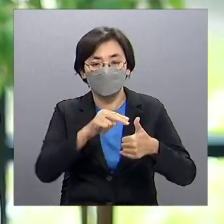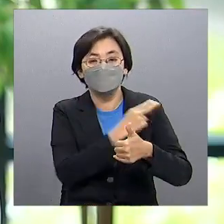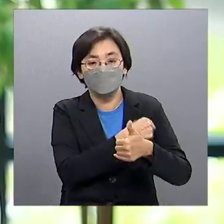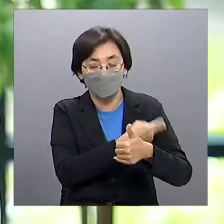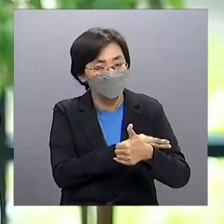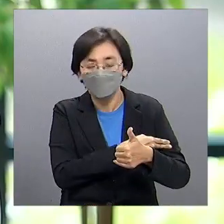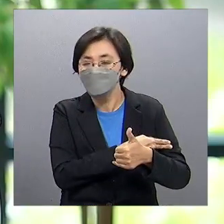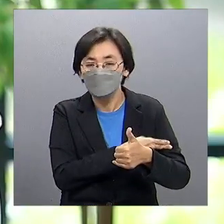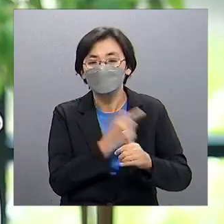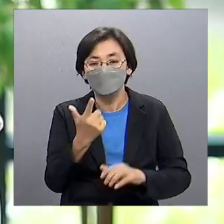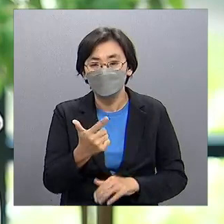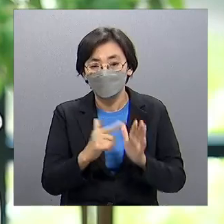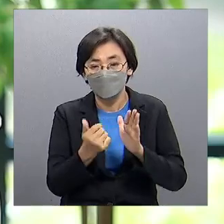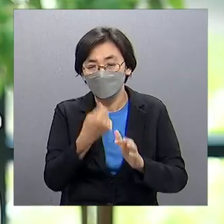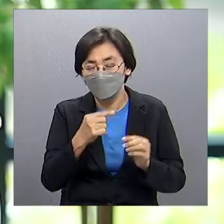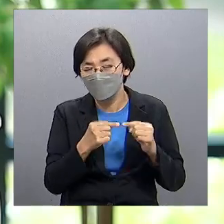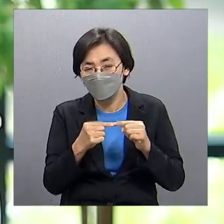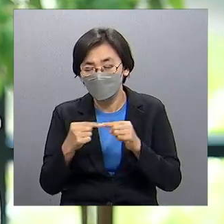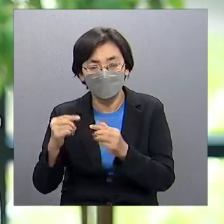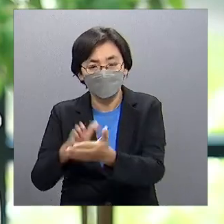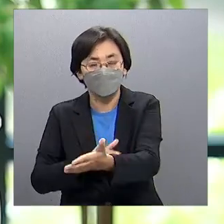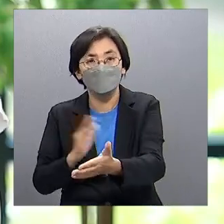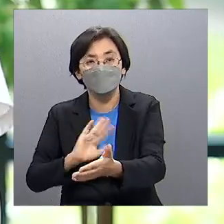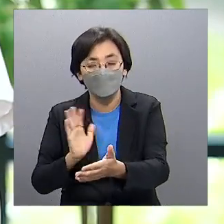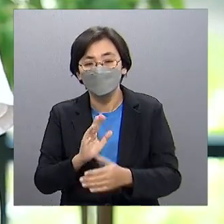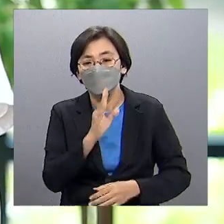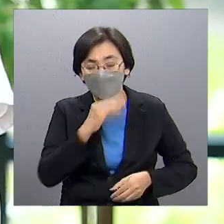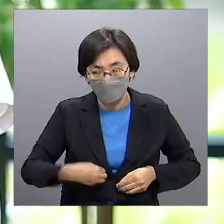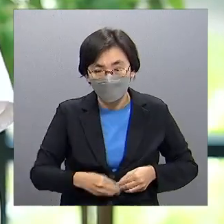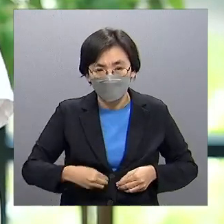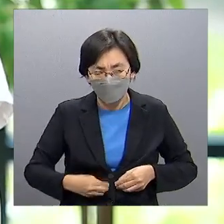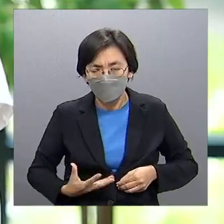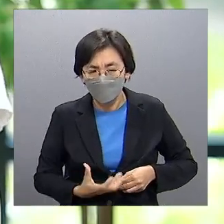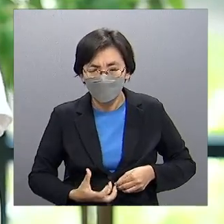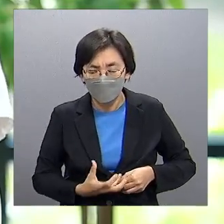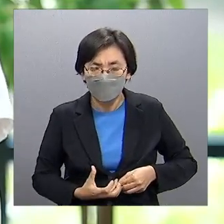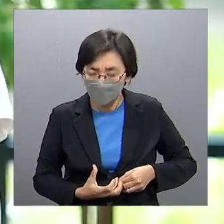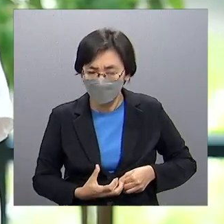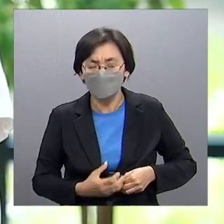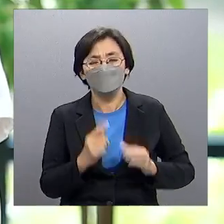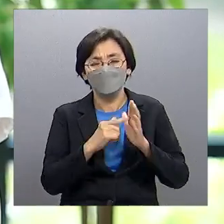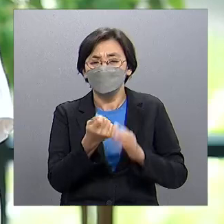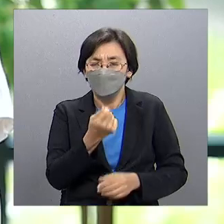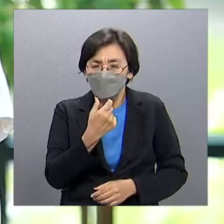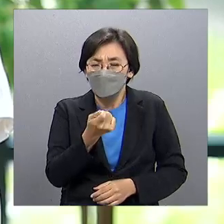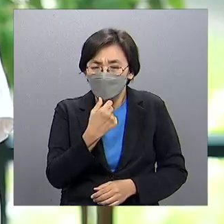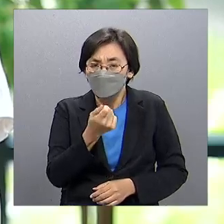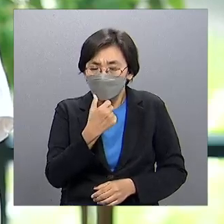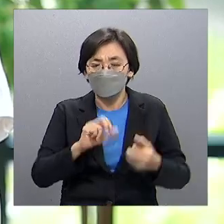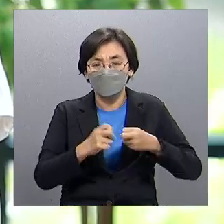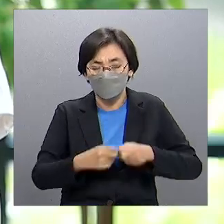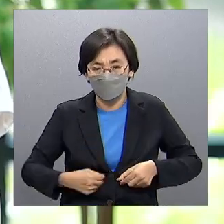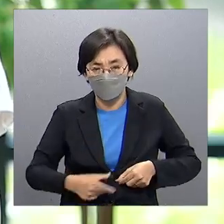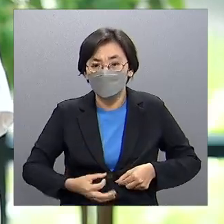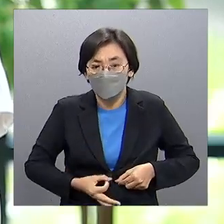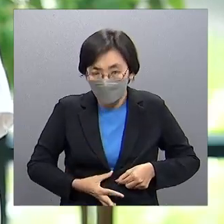ครับโดยเฉพาะโรคอักเสบเนี่ยเราไม่รู้ว่าถ้าเกิดสมมติลำไส้อักเสบเรากินไประยะยาวเนี่ยแล้วก็ยังไม่ได้ผลบางครั้งอาจจะเป็นแผลในกระเพาะอาหารที่ควรจะต้องส่องกล้องดูอย่